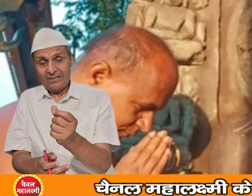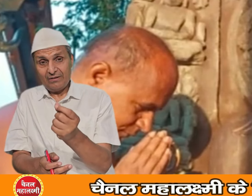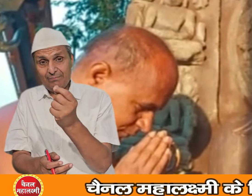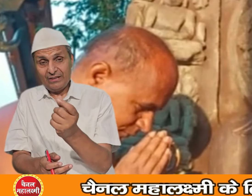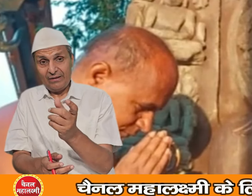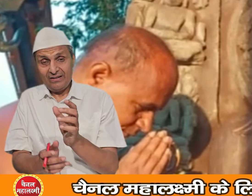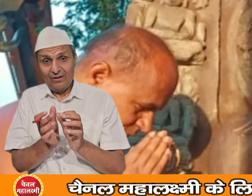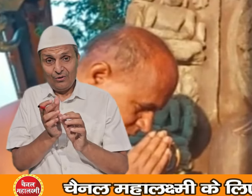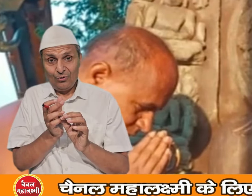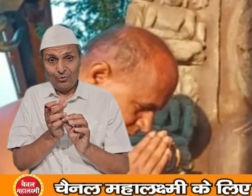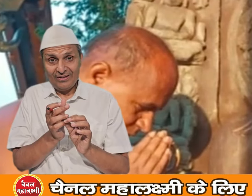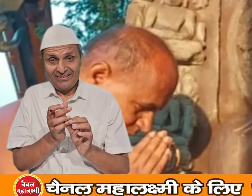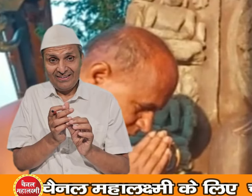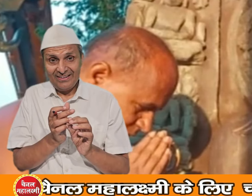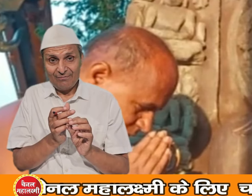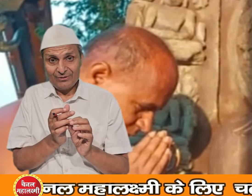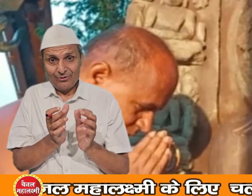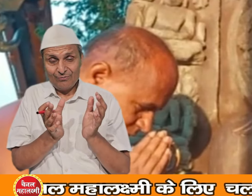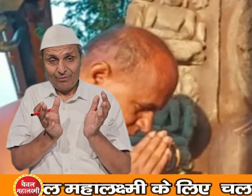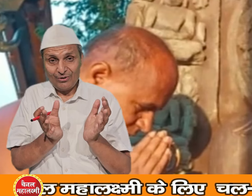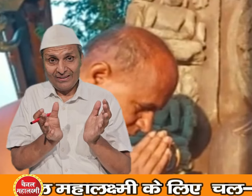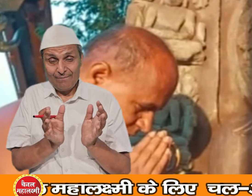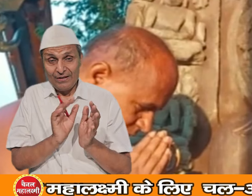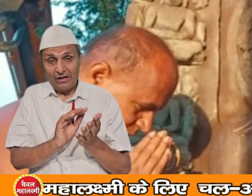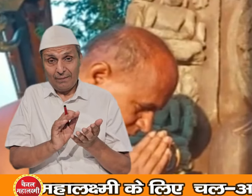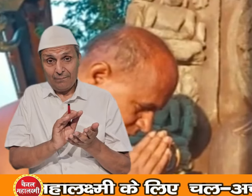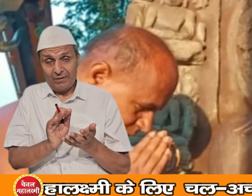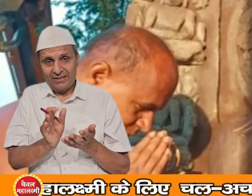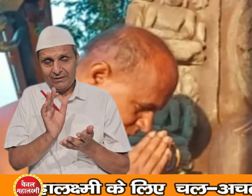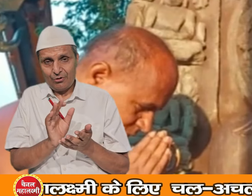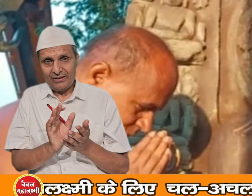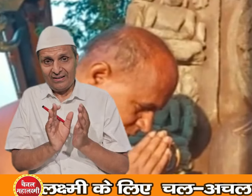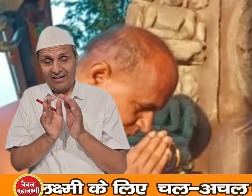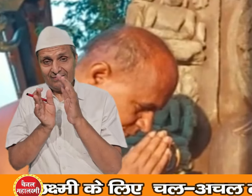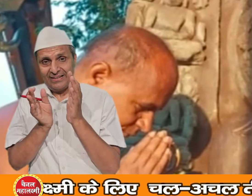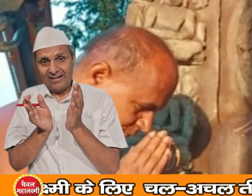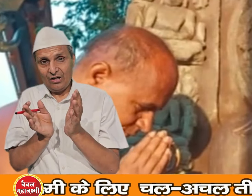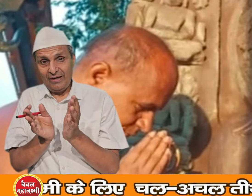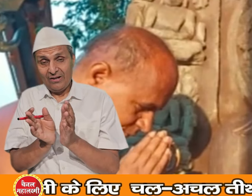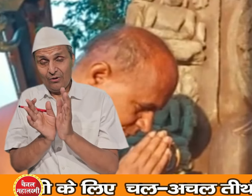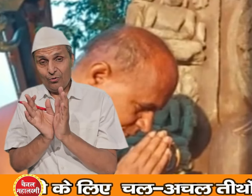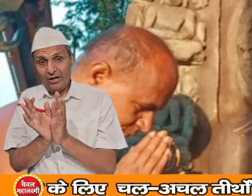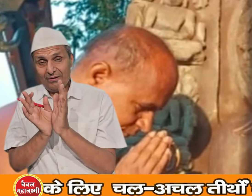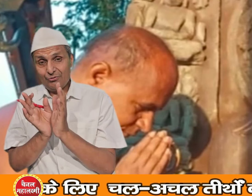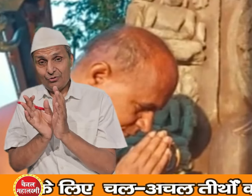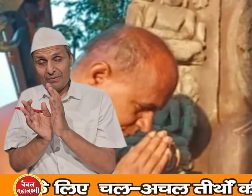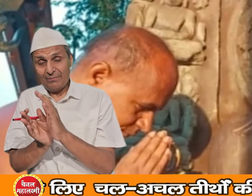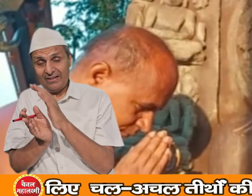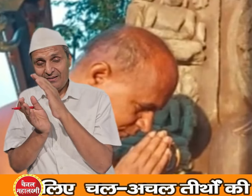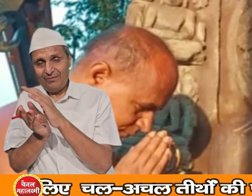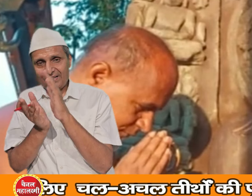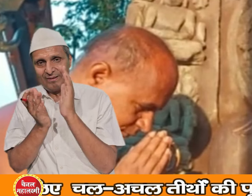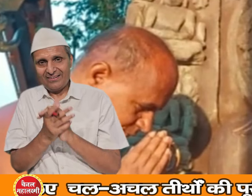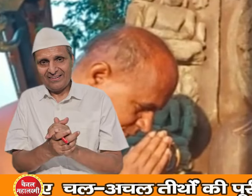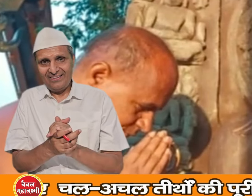ही प्रतिमा ही प्रतिमाएं लोग कहते हैं कि यहां पर तो बहुत है यहां पर मनिया जी बहुत है हर जगह आल में लोगों ने अपनी छोटी छोटी